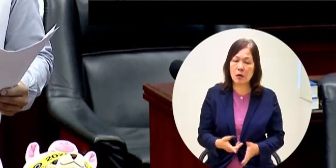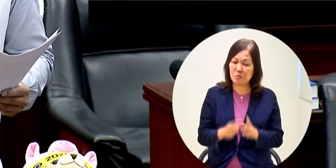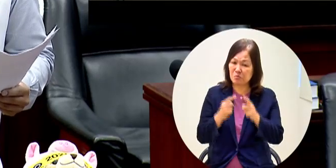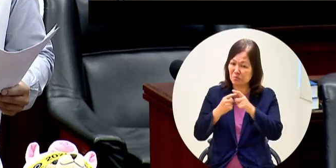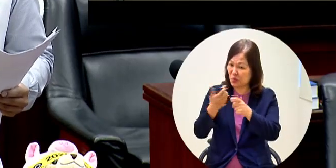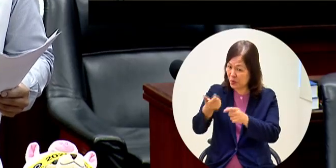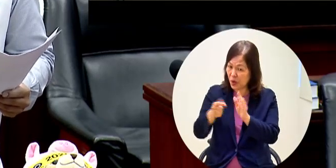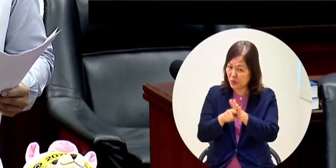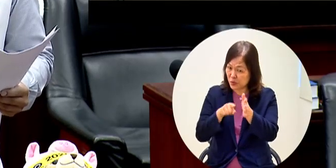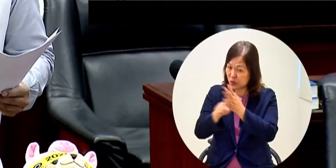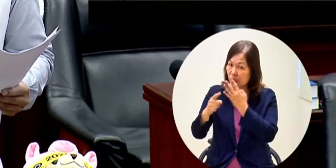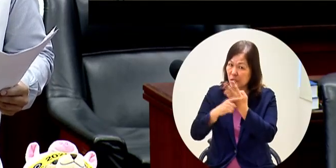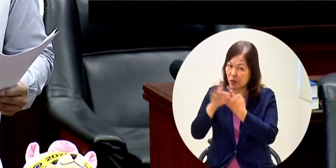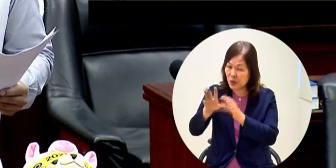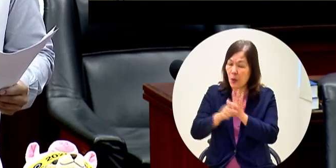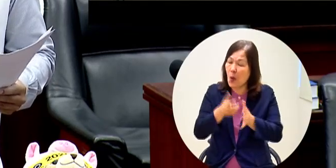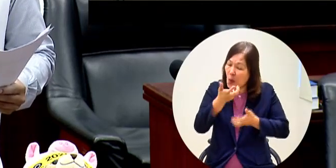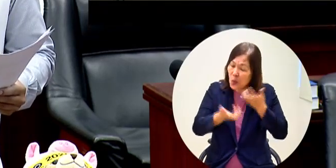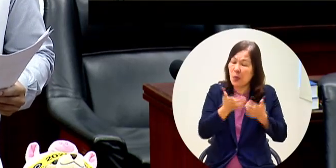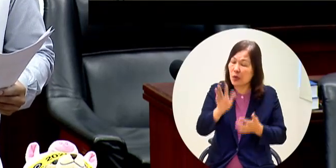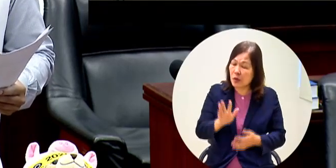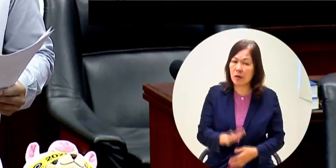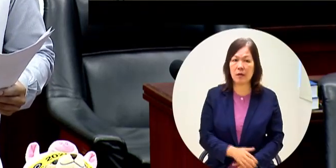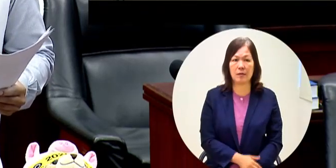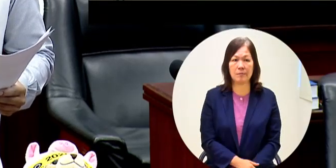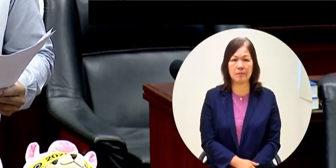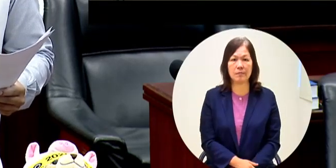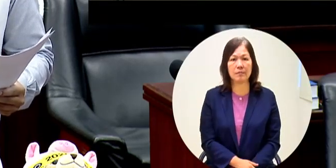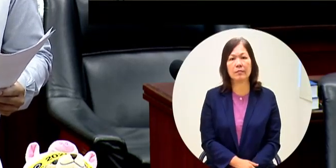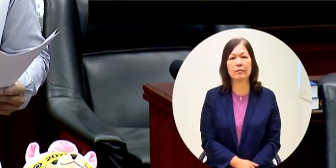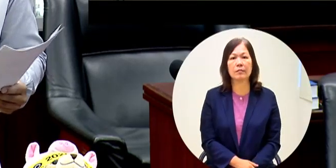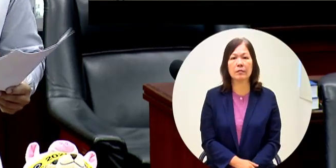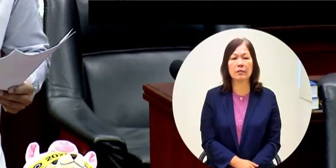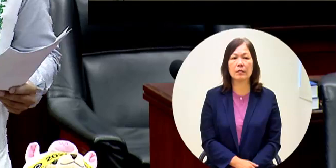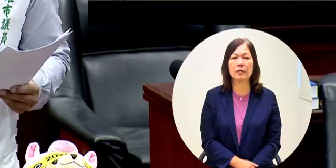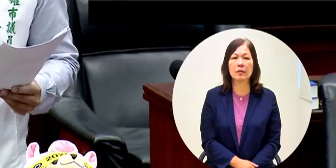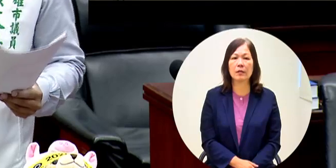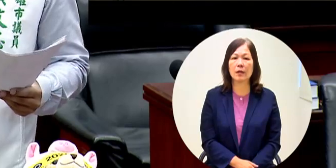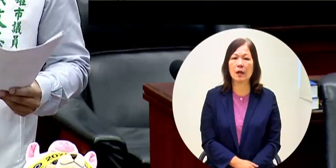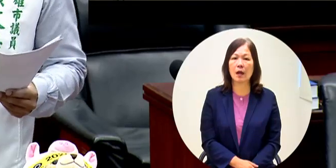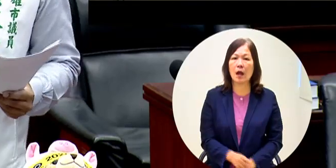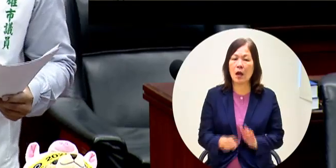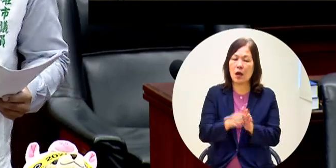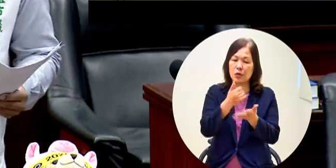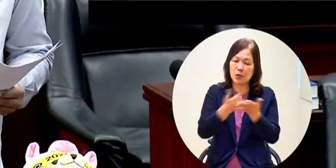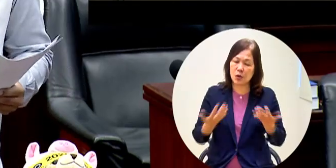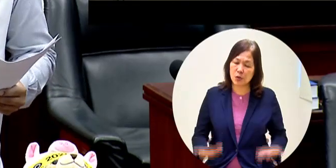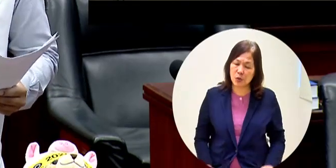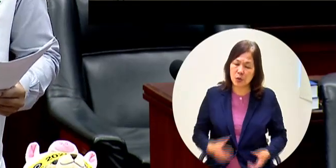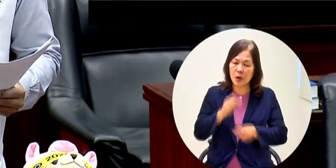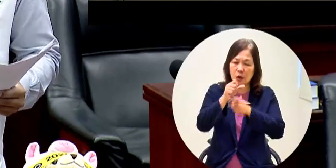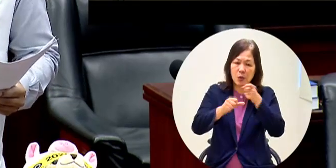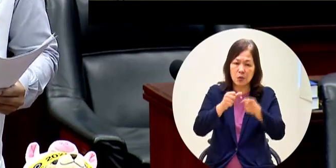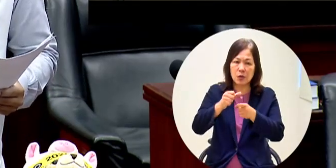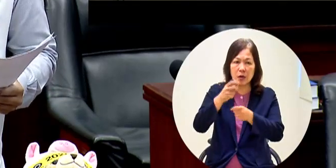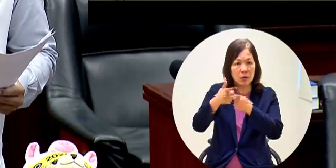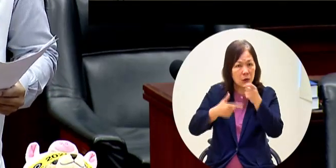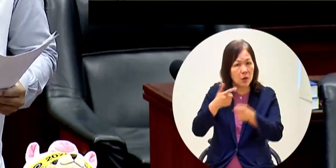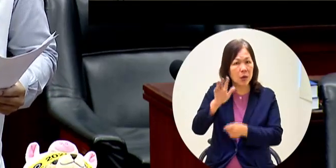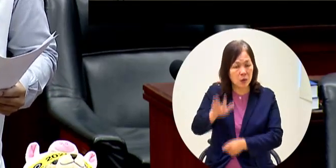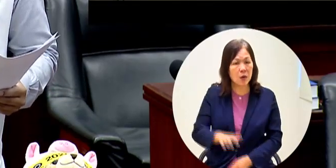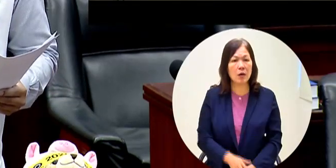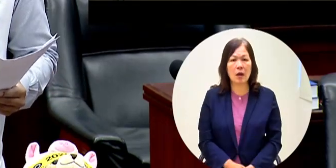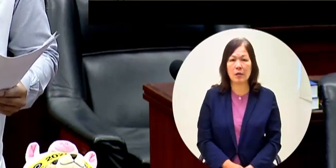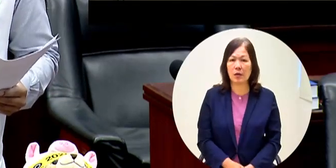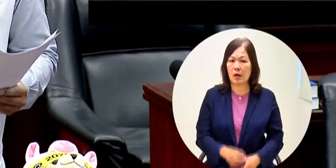专业呢，热情呢。市长，退役我了，当啊呢？伊跟公